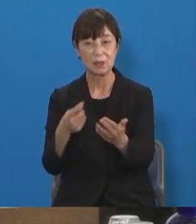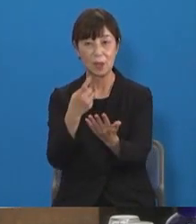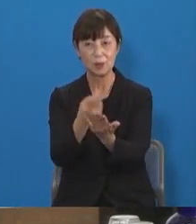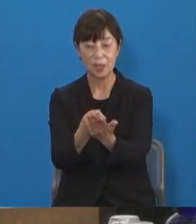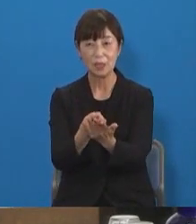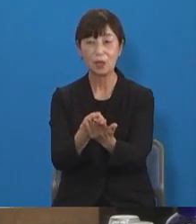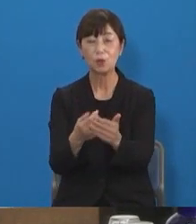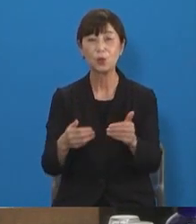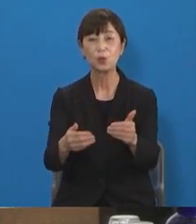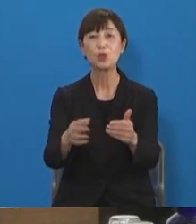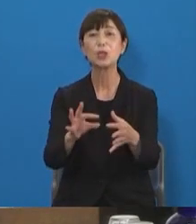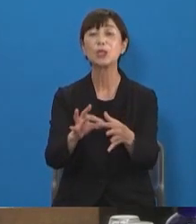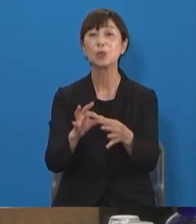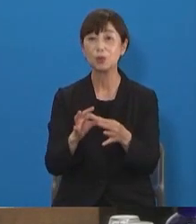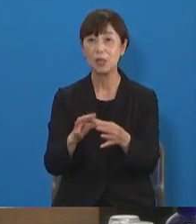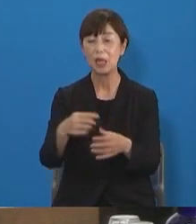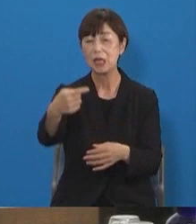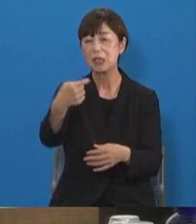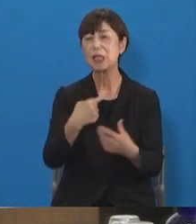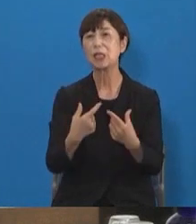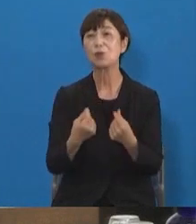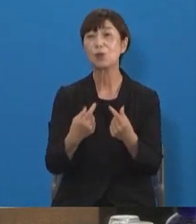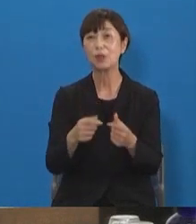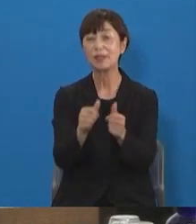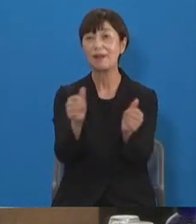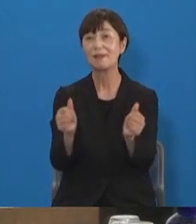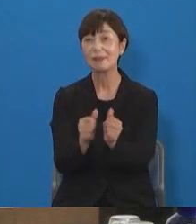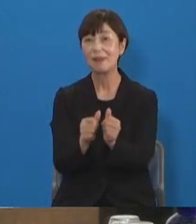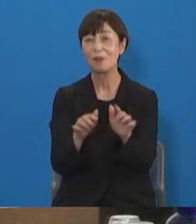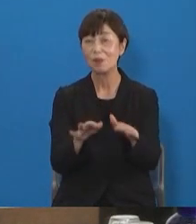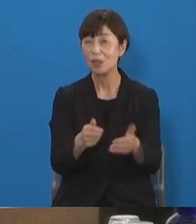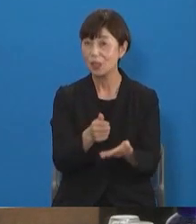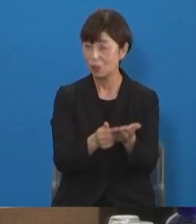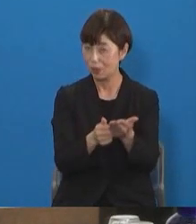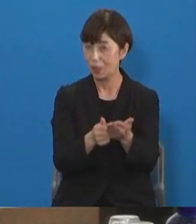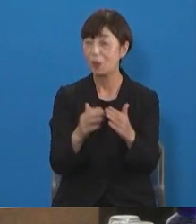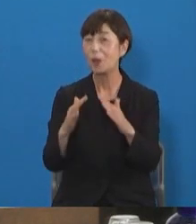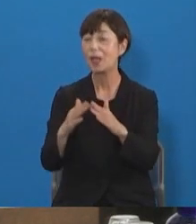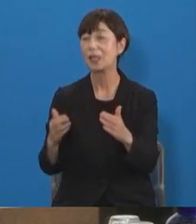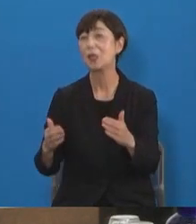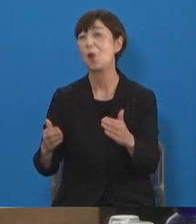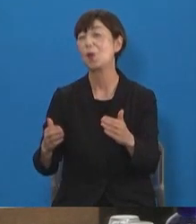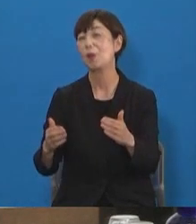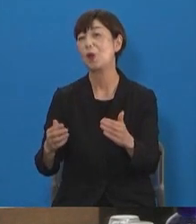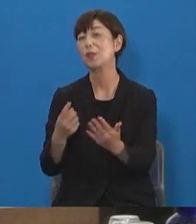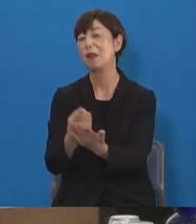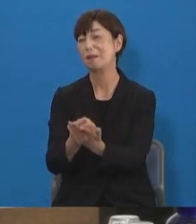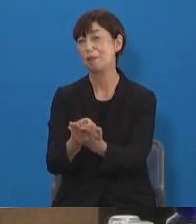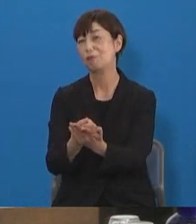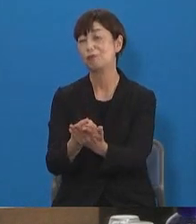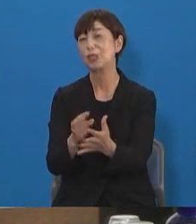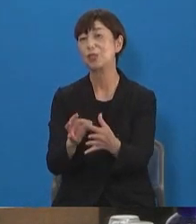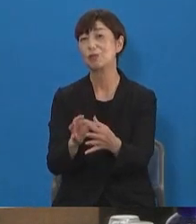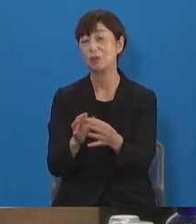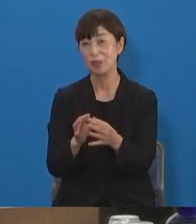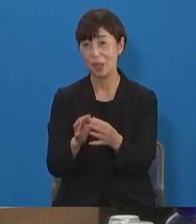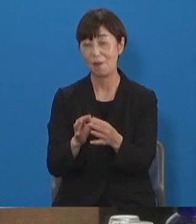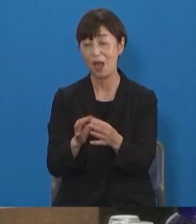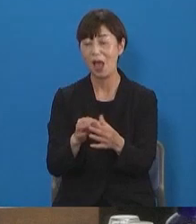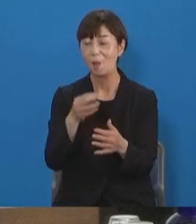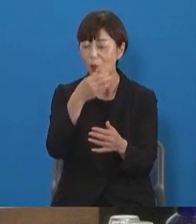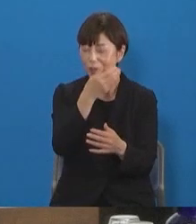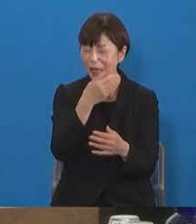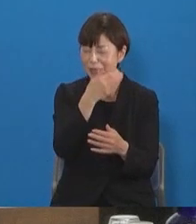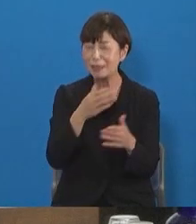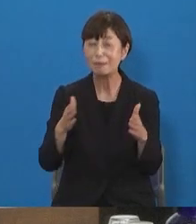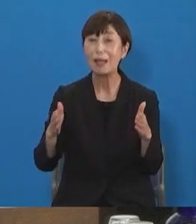。西山議員ご指摘のとおり、男性の育児・家事参画の推進については、貴重な子育ての期間を通じて